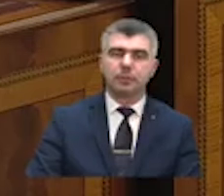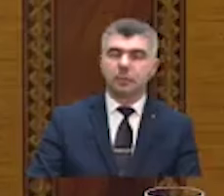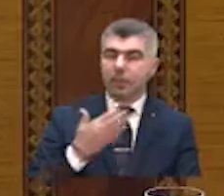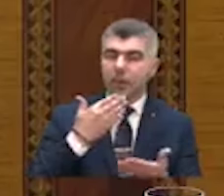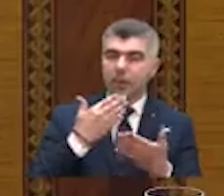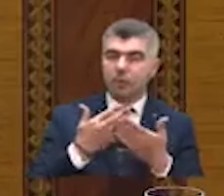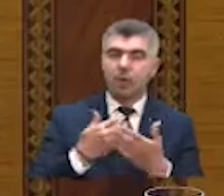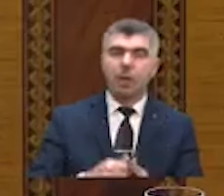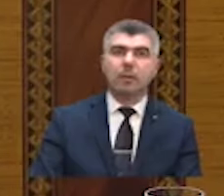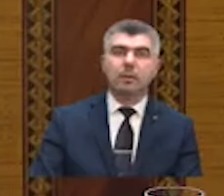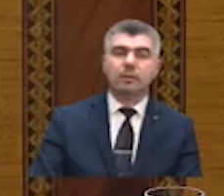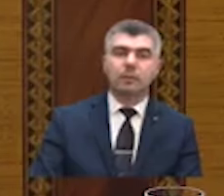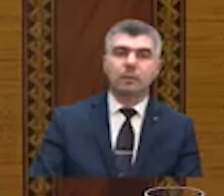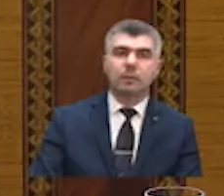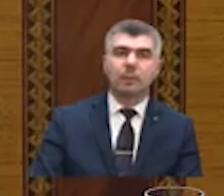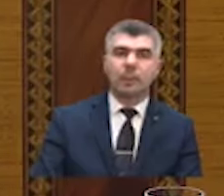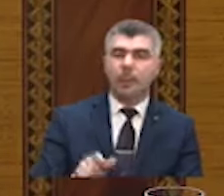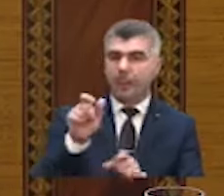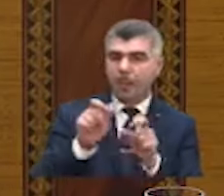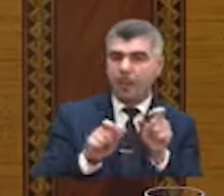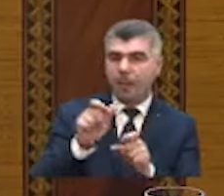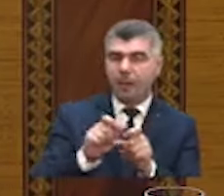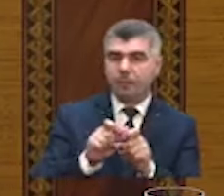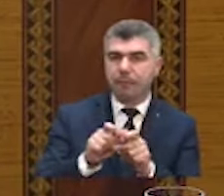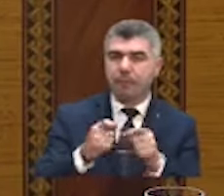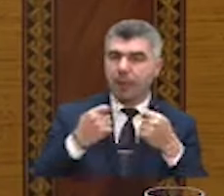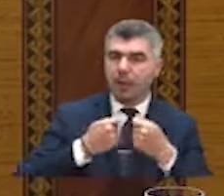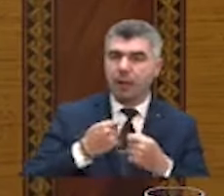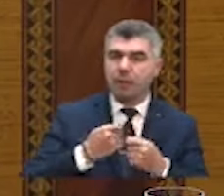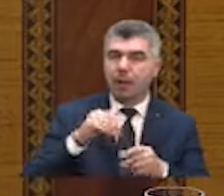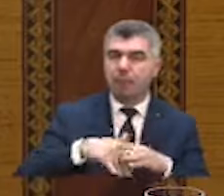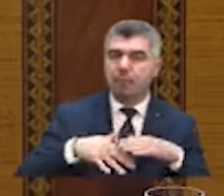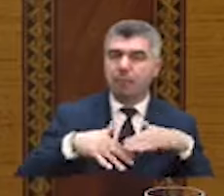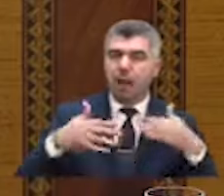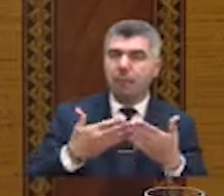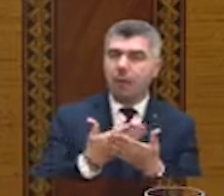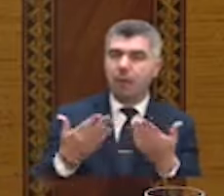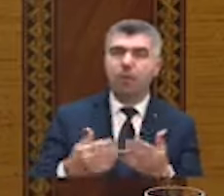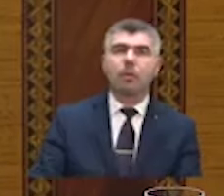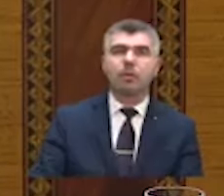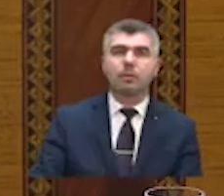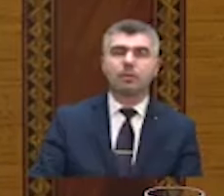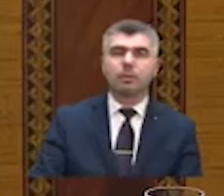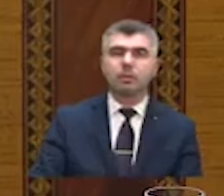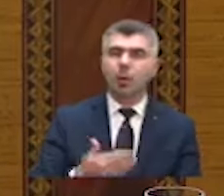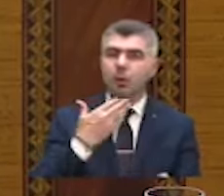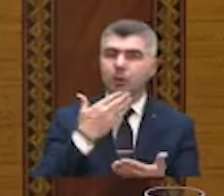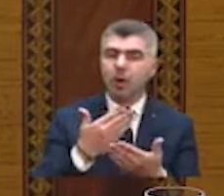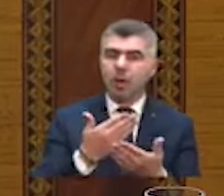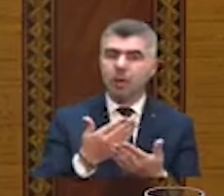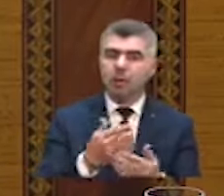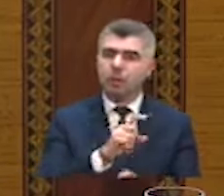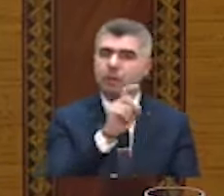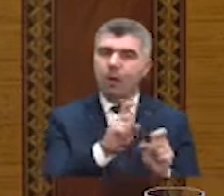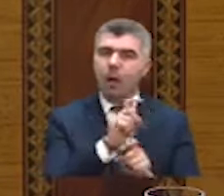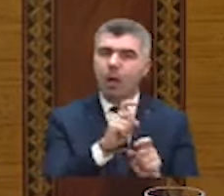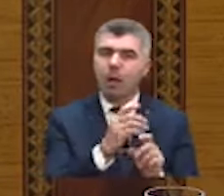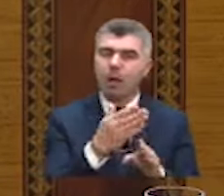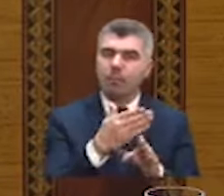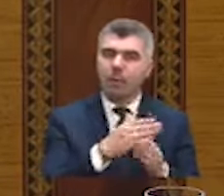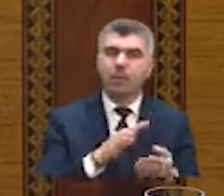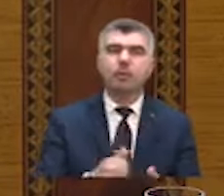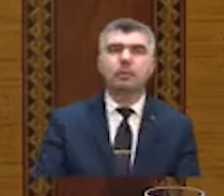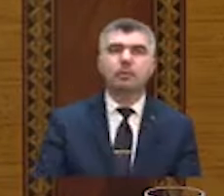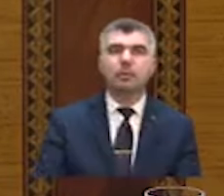شكرا السيدات شكرا سيد الرئيس السيدات والساده النواب المحترمين شكرا على التفاعل ديالكم مناسبه